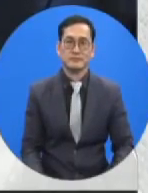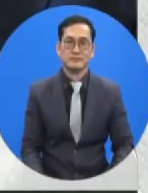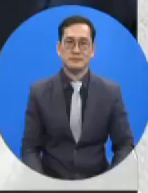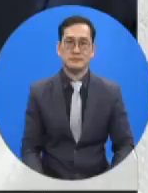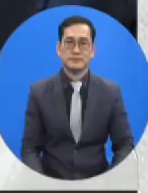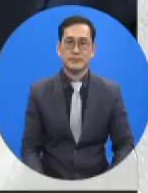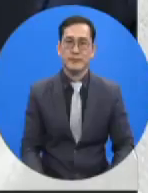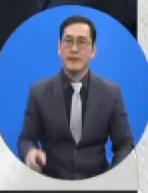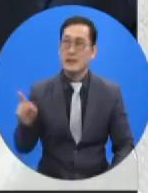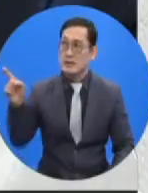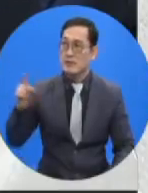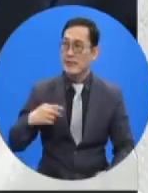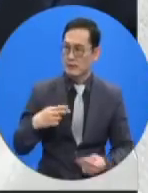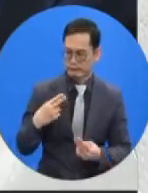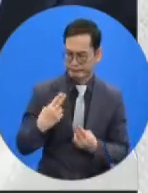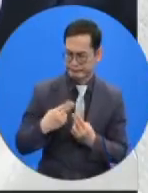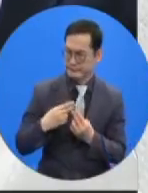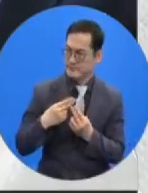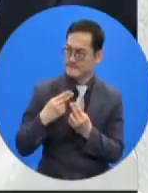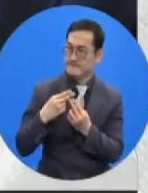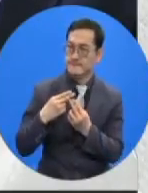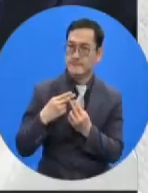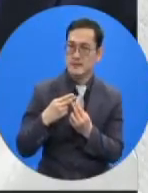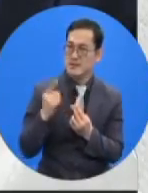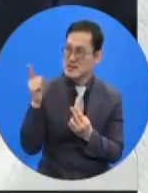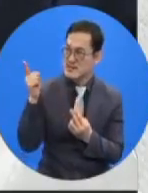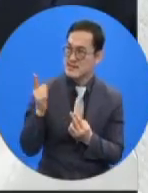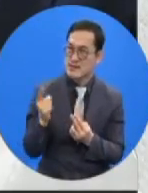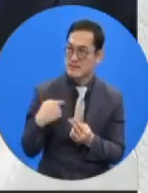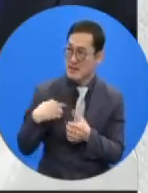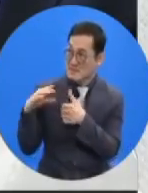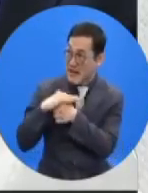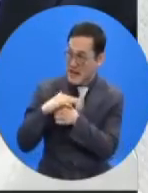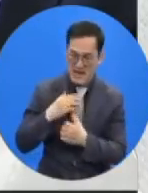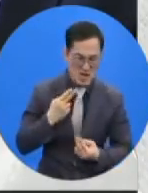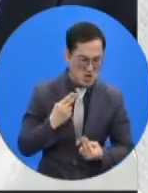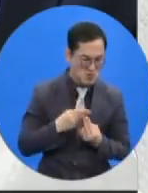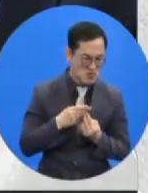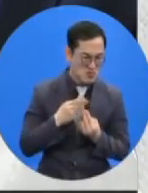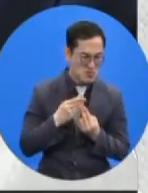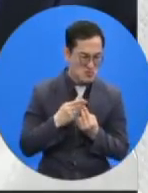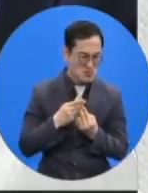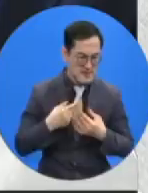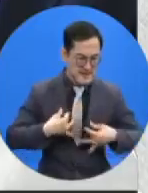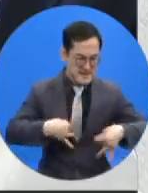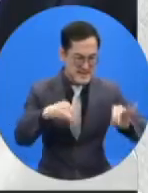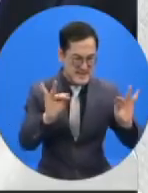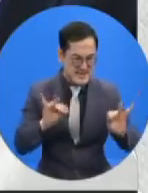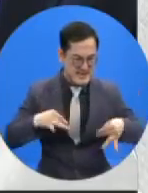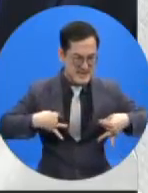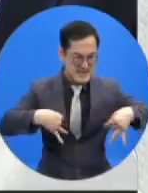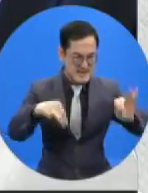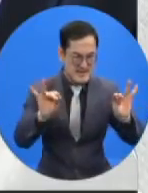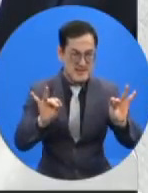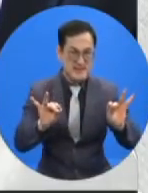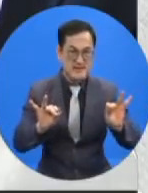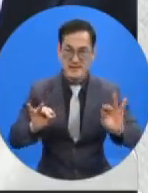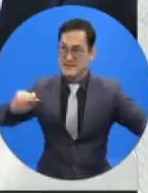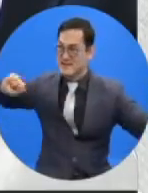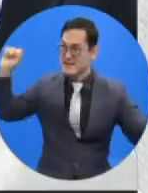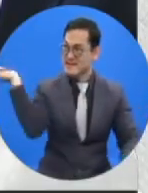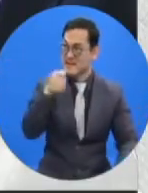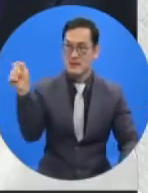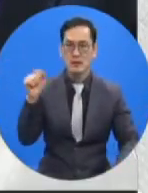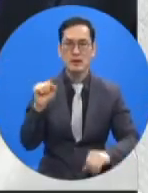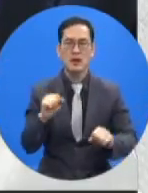이런 큰 도그마를 가질 때 그때 사고가 난다는 것을 너무 많이 봐왔거든요. 그래요. 지금 보니까 최강욱 비서관 같은 경우에는 후보자 같은